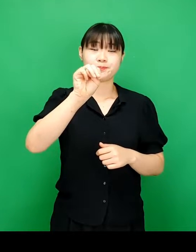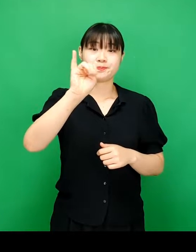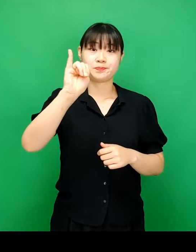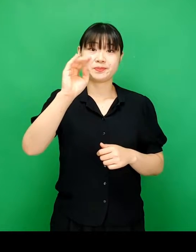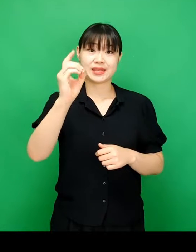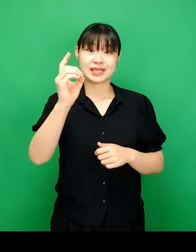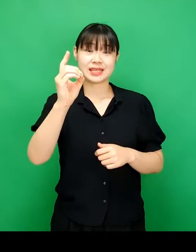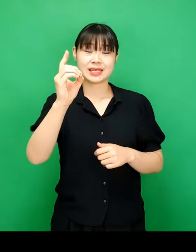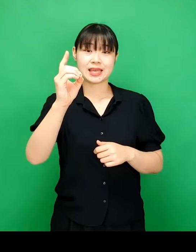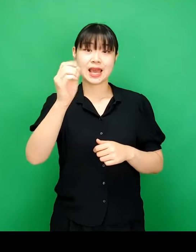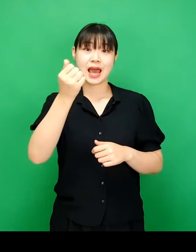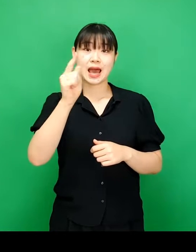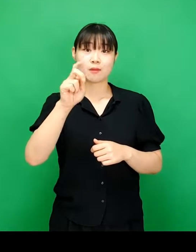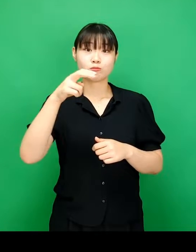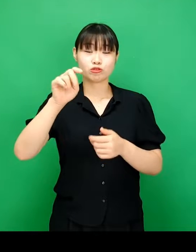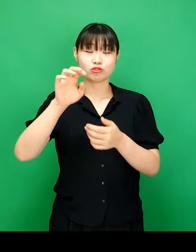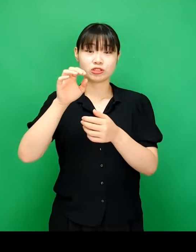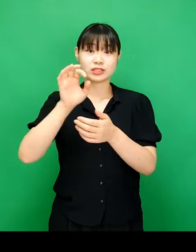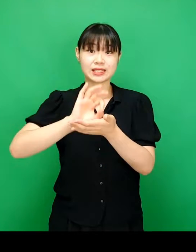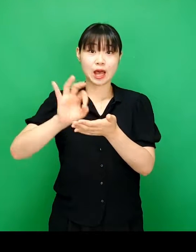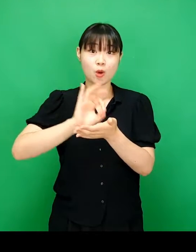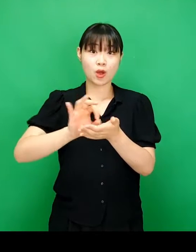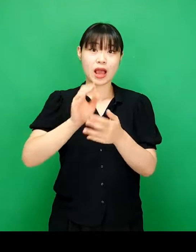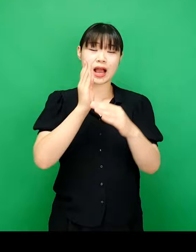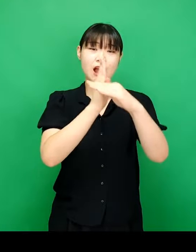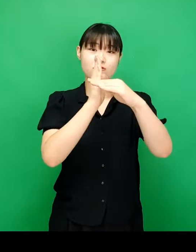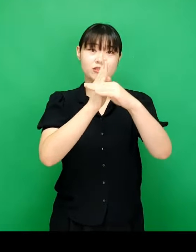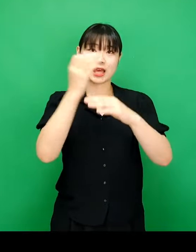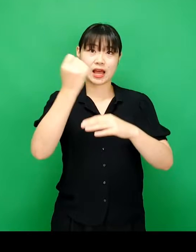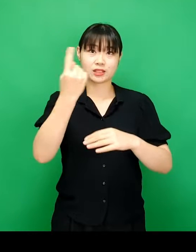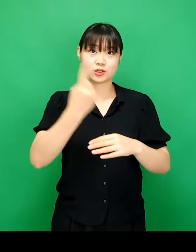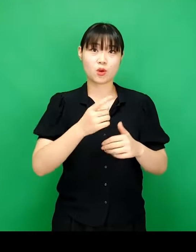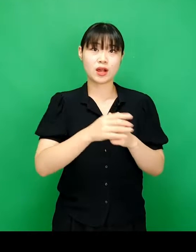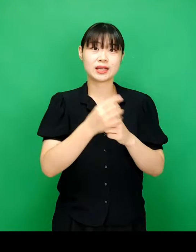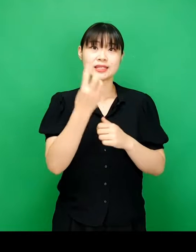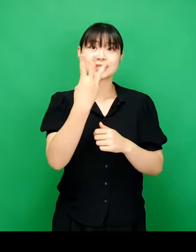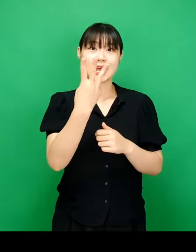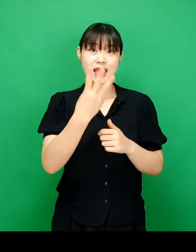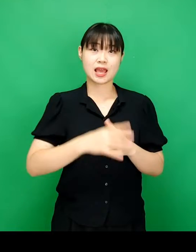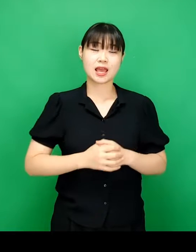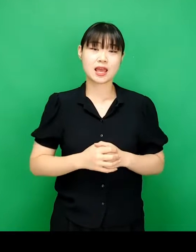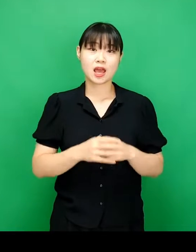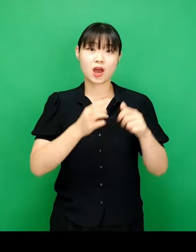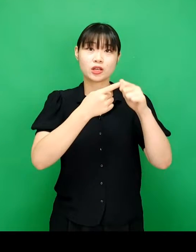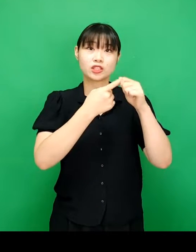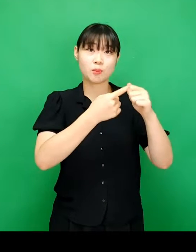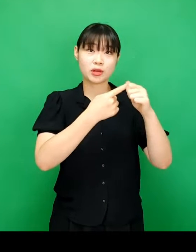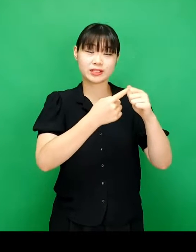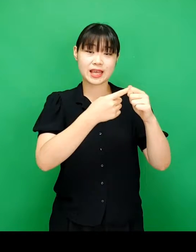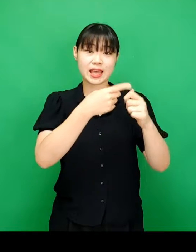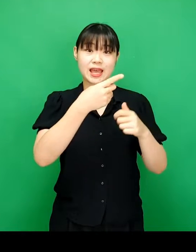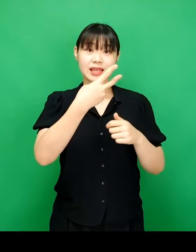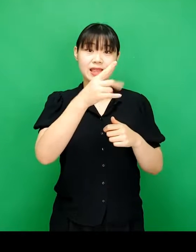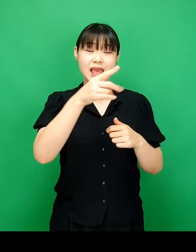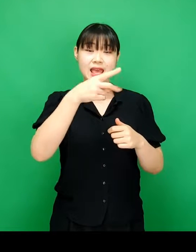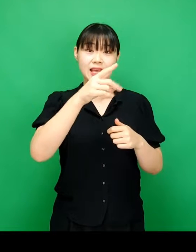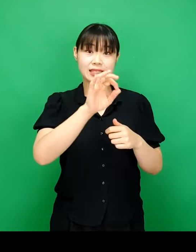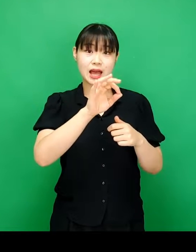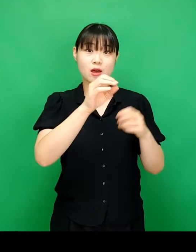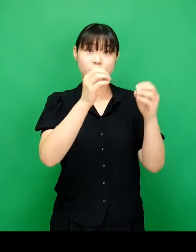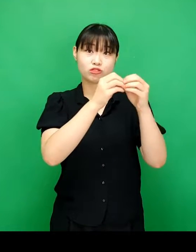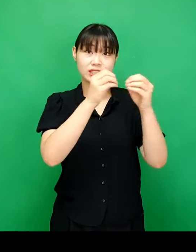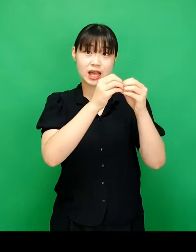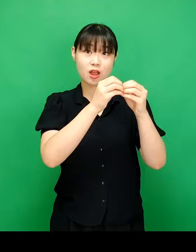월은 미드 함수를 써서 가운데부터 가지고 옵니다. 미드 함수의 인수는 3개입니다. 첫 번째는